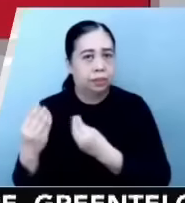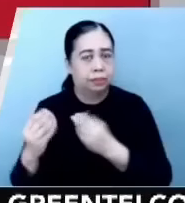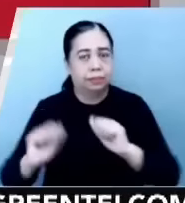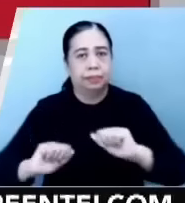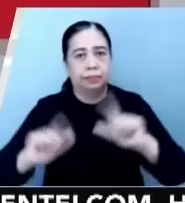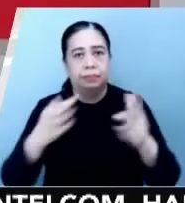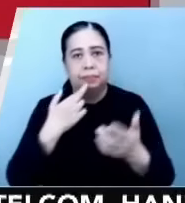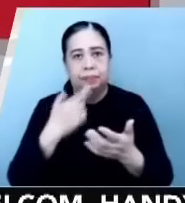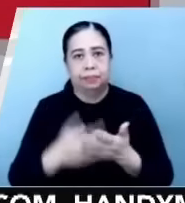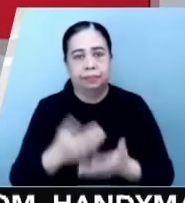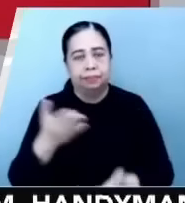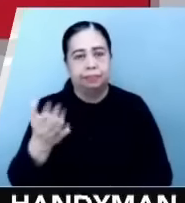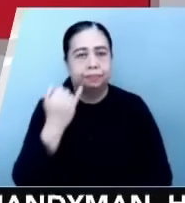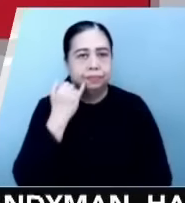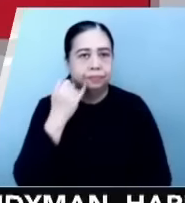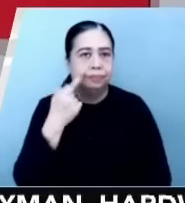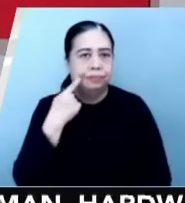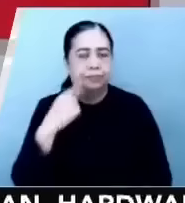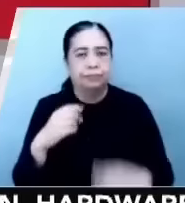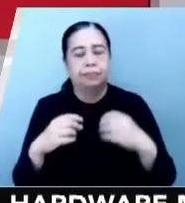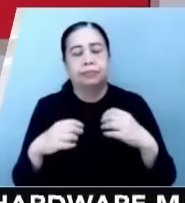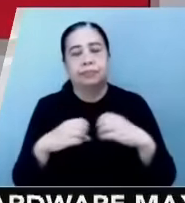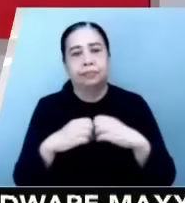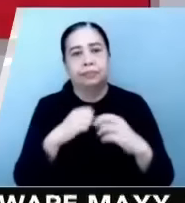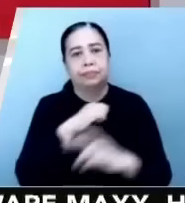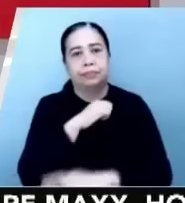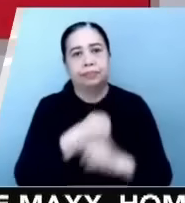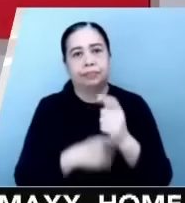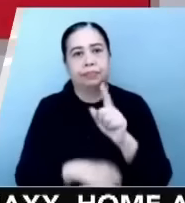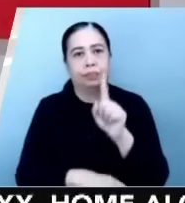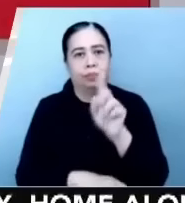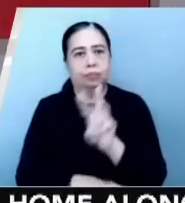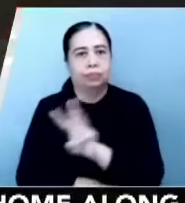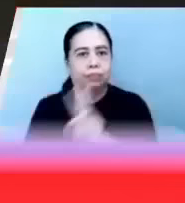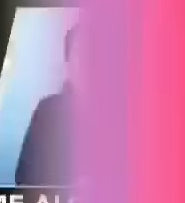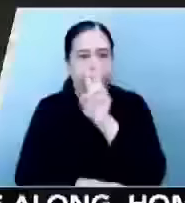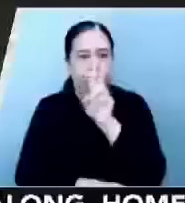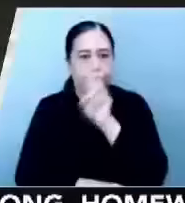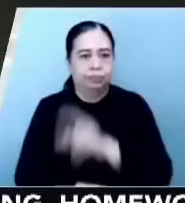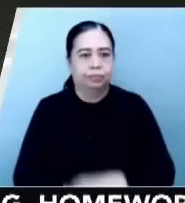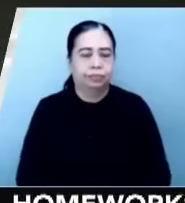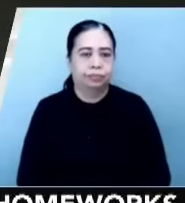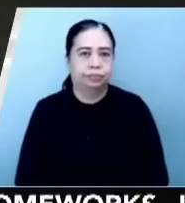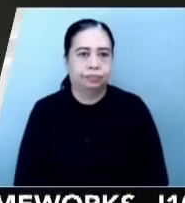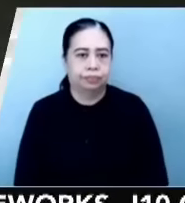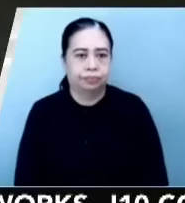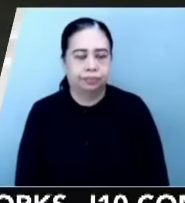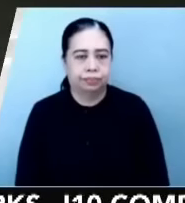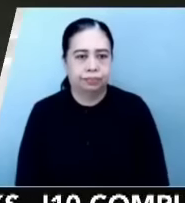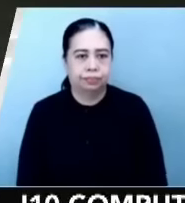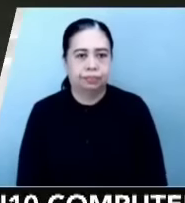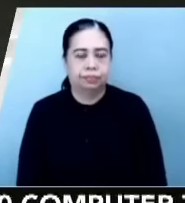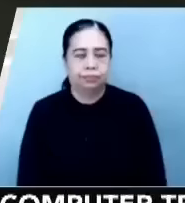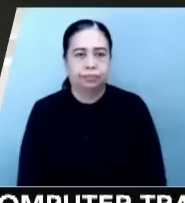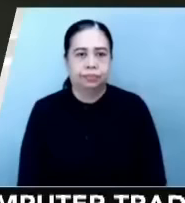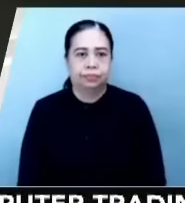ni Eileen Pedreso ng GMA Regional TV, One Western Visayas. Eileen.